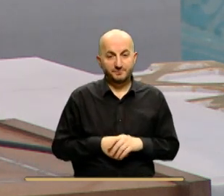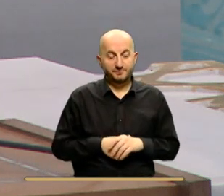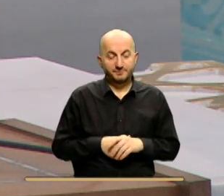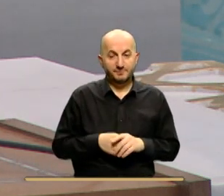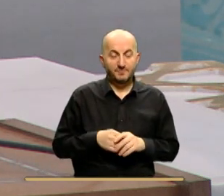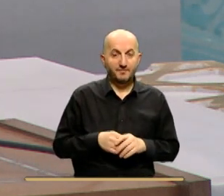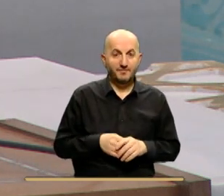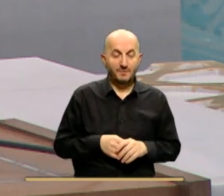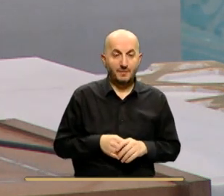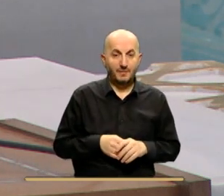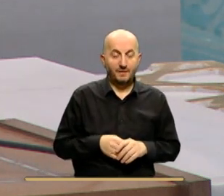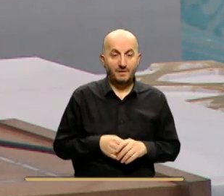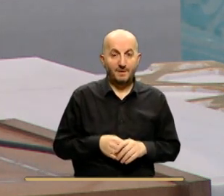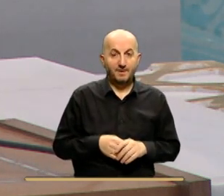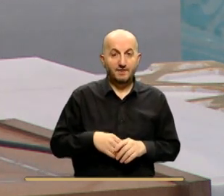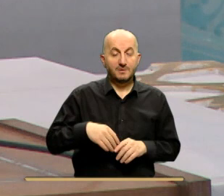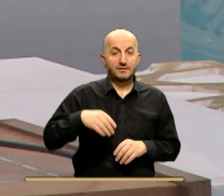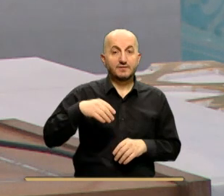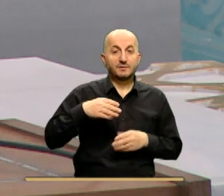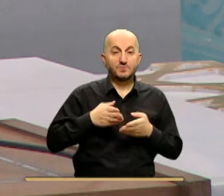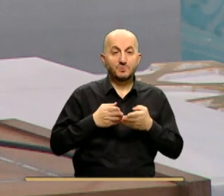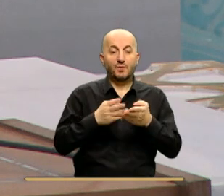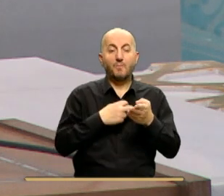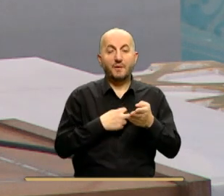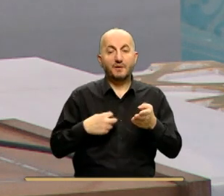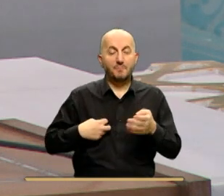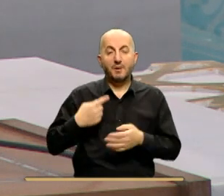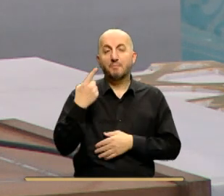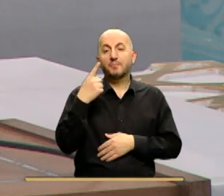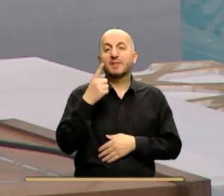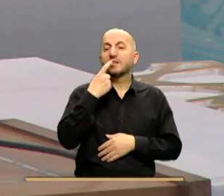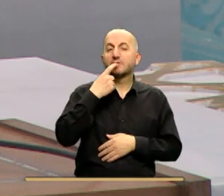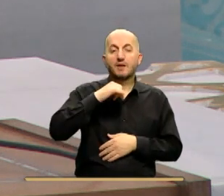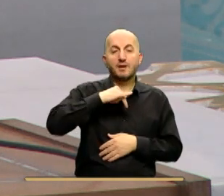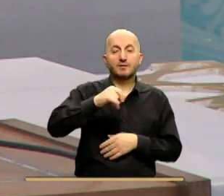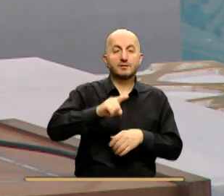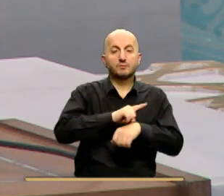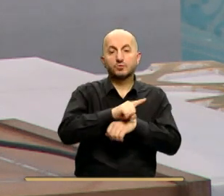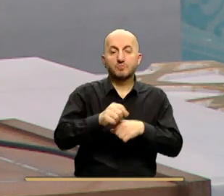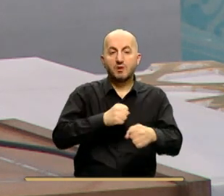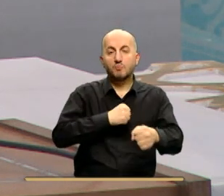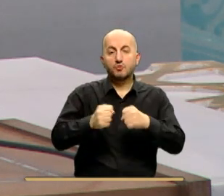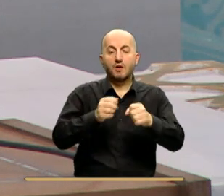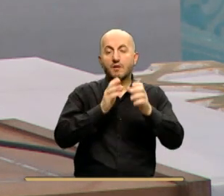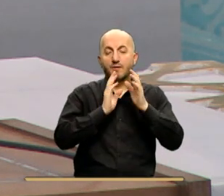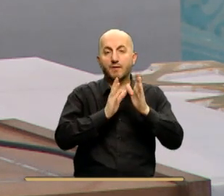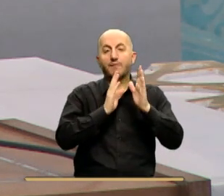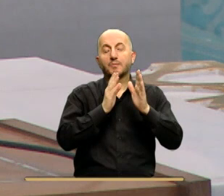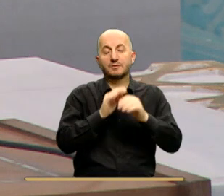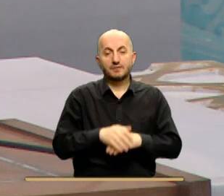Rivayete göre Hazreti Nuh Aleyhisselam da 1000 yıla yakın bir zaman bu mücadeleyi devam ettiriyor. Birazdan